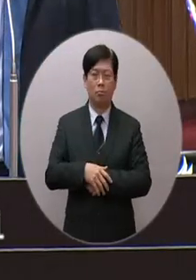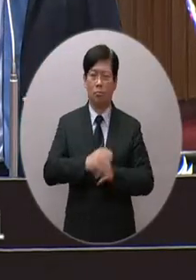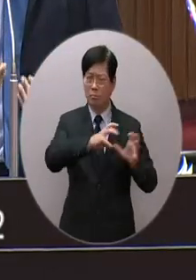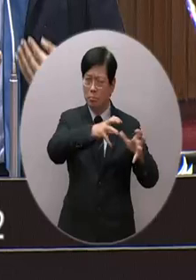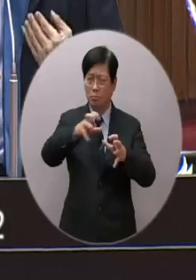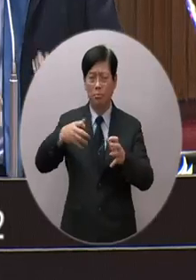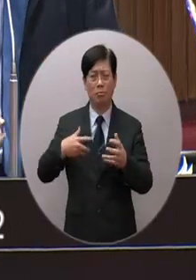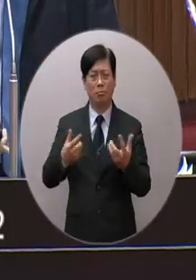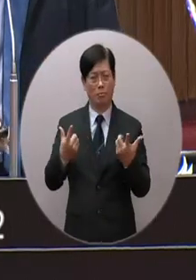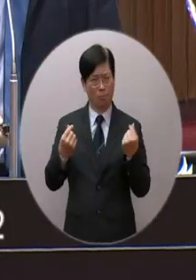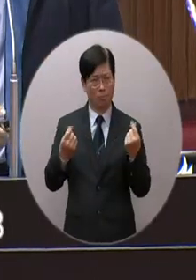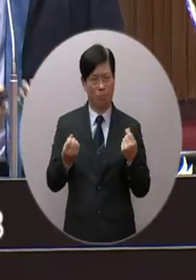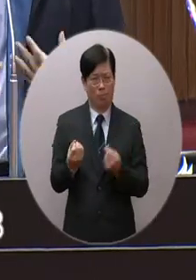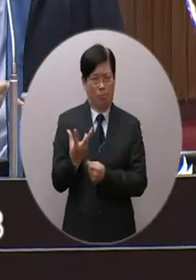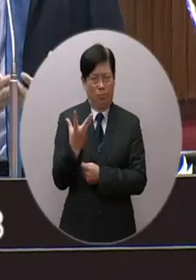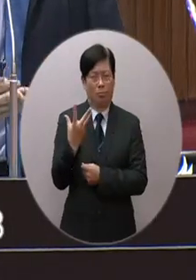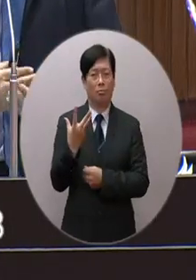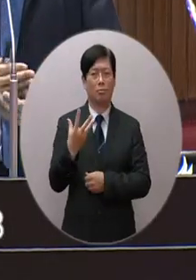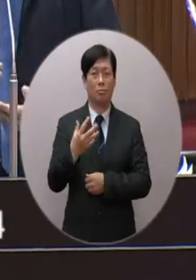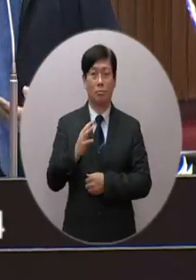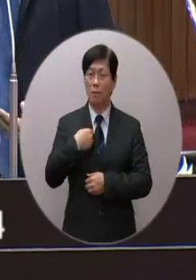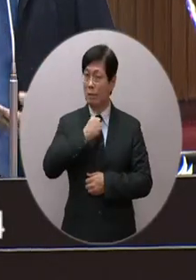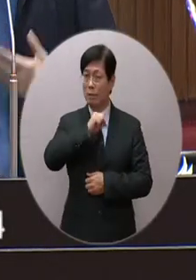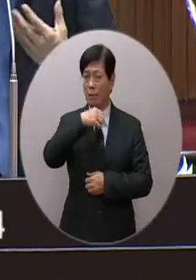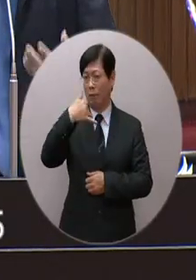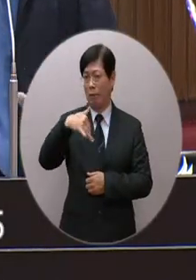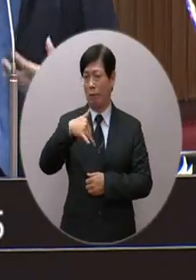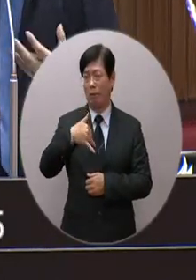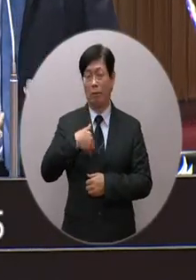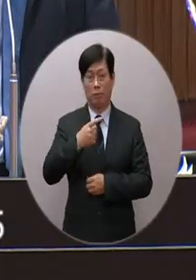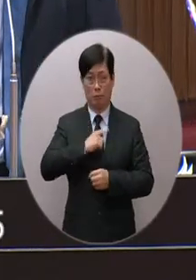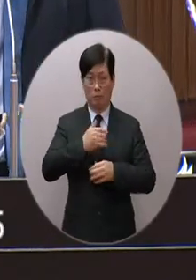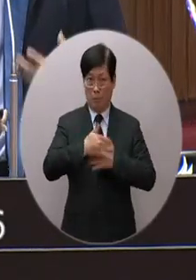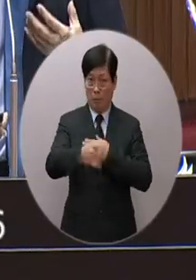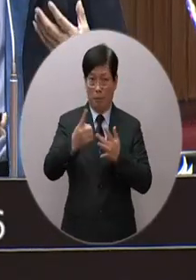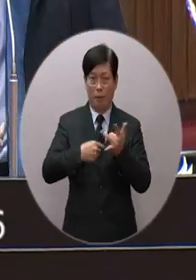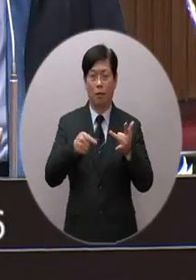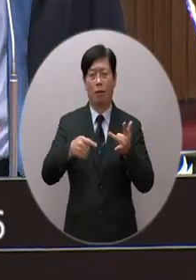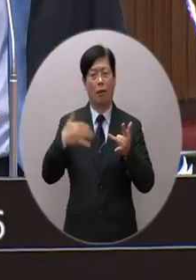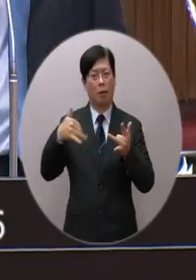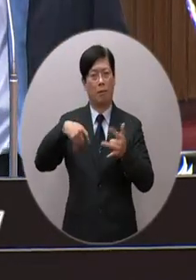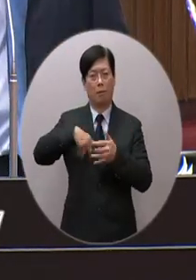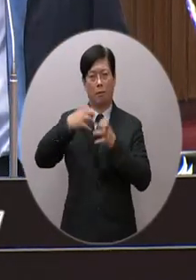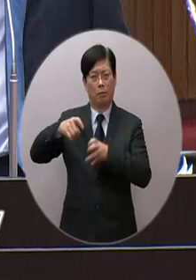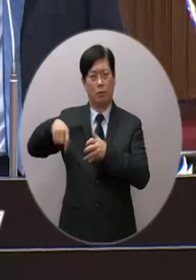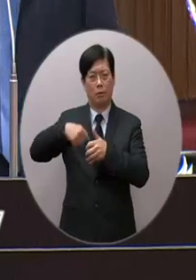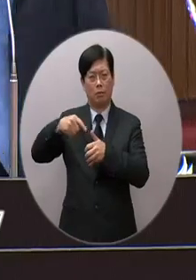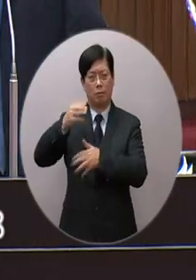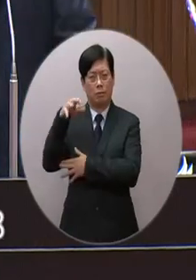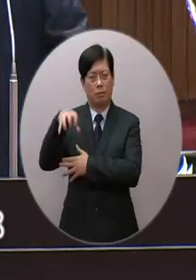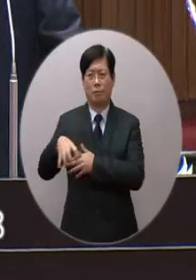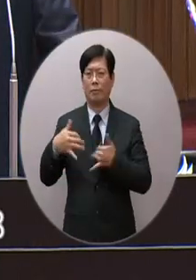际上的交流是安尼咧做，但咱台湾也无这个这定数一只，嘛无这单位。哦，